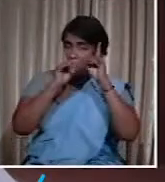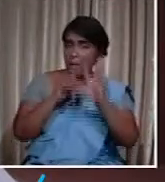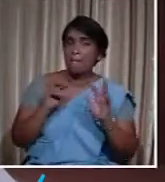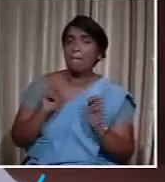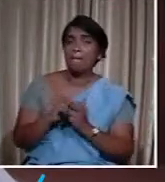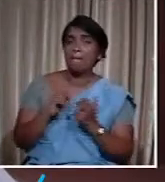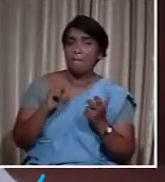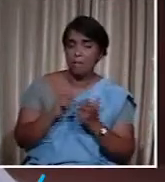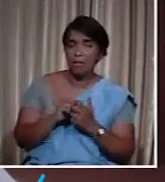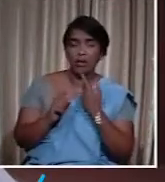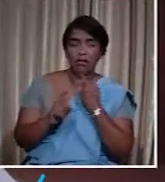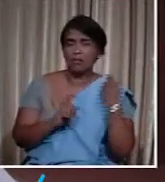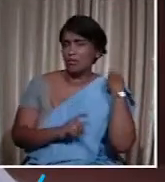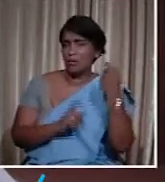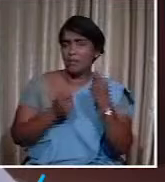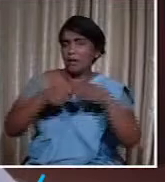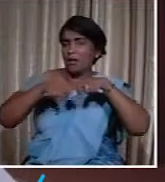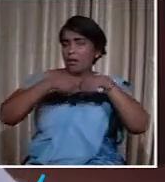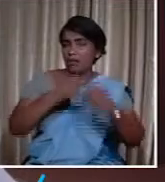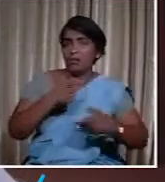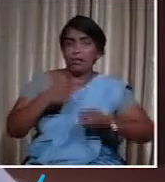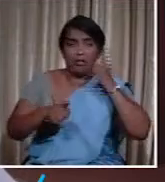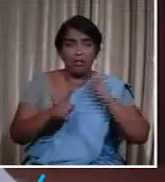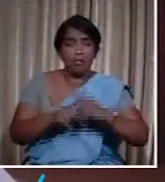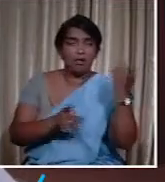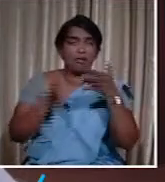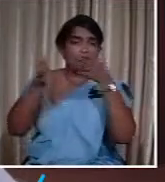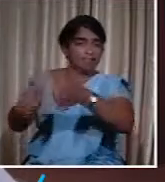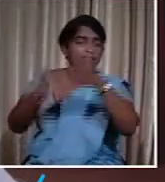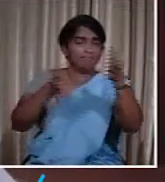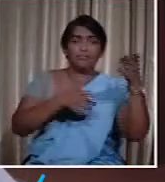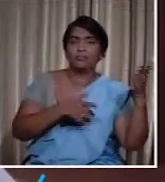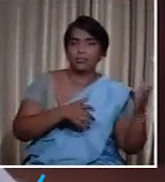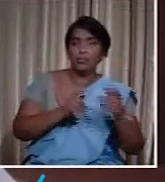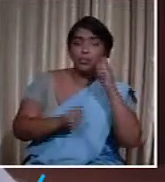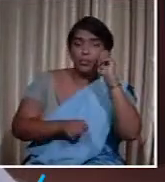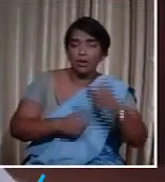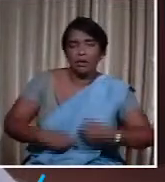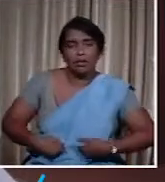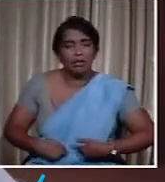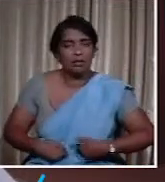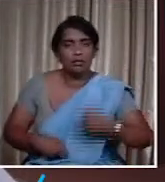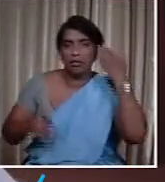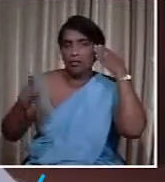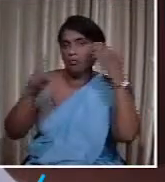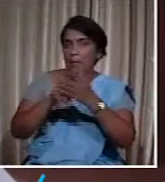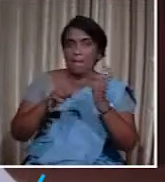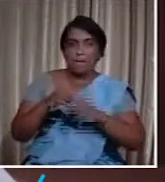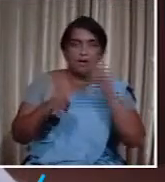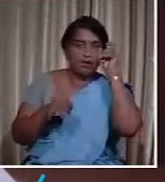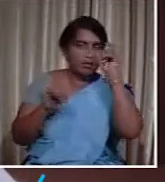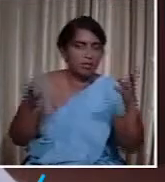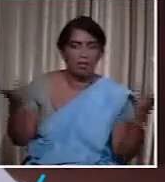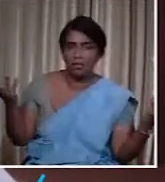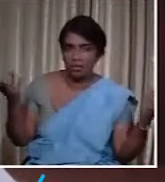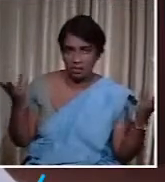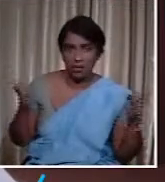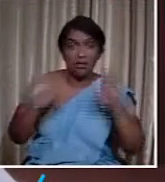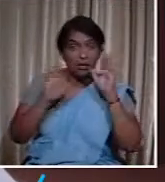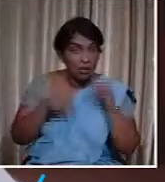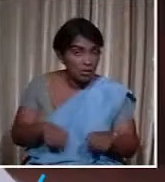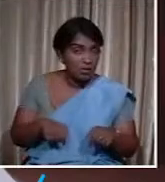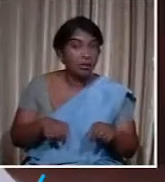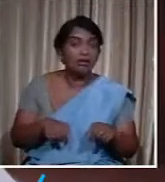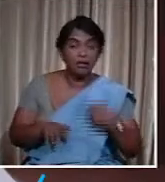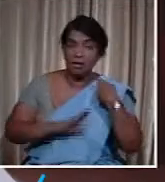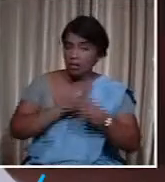තිබීටි කොටි ප්‍රකොටි ගණන් වියදම් කරලා තව හයිවේ වලට මුල්ගල් තියන්න පටන් ගන්න ජනතාවගේ කුසගින්න පිළිබඳ ප්‍රශ්න කල්පනා කරේ නැහැ ඒ නිසා දැන්